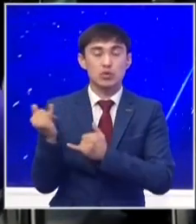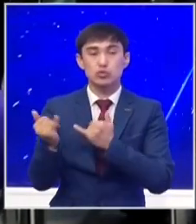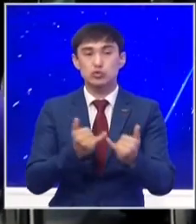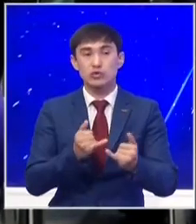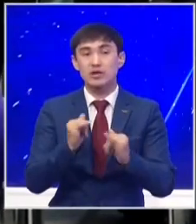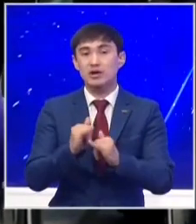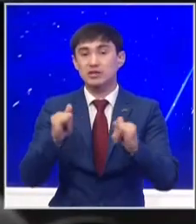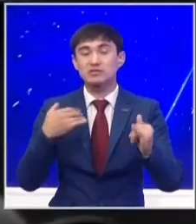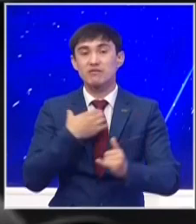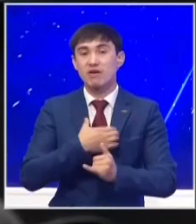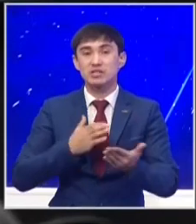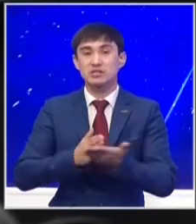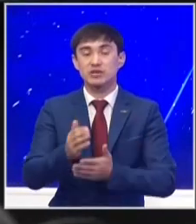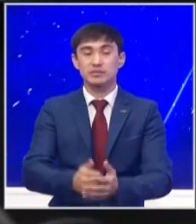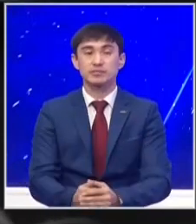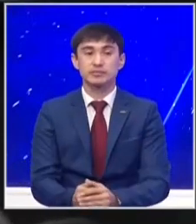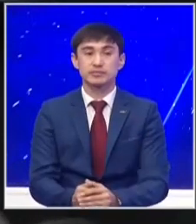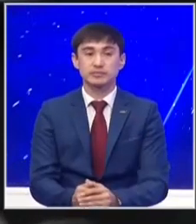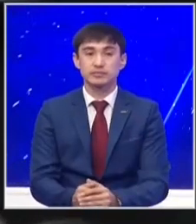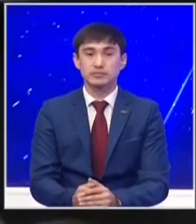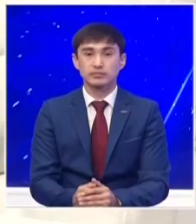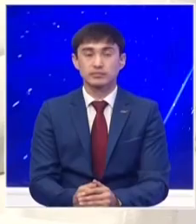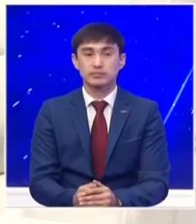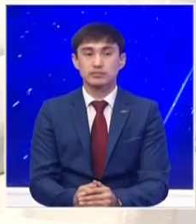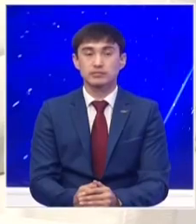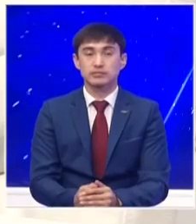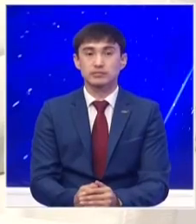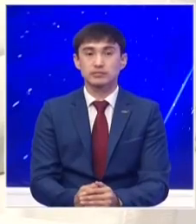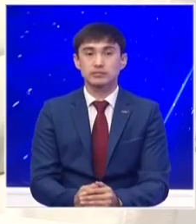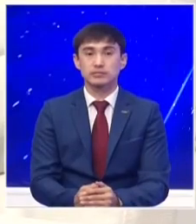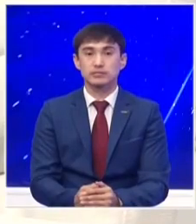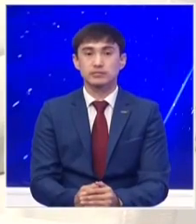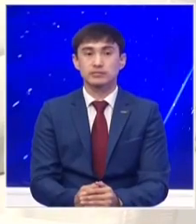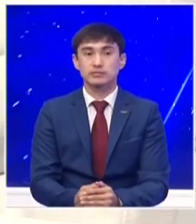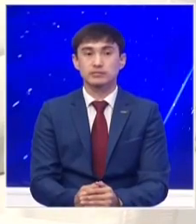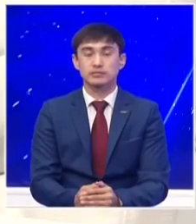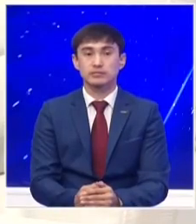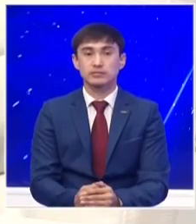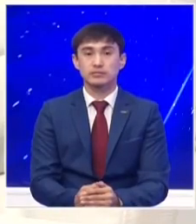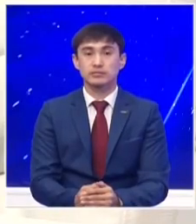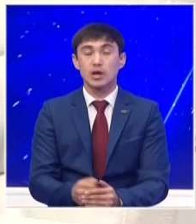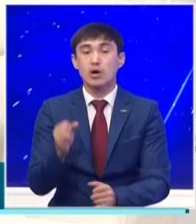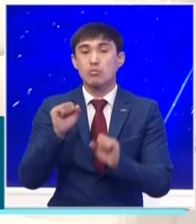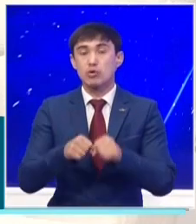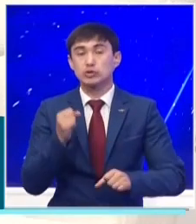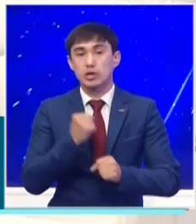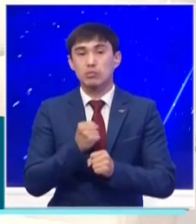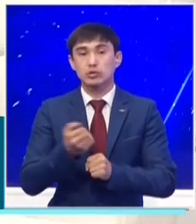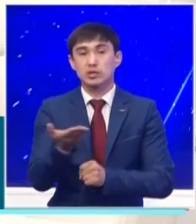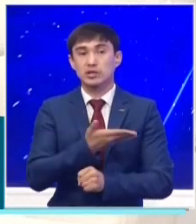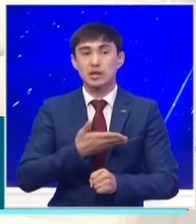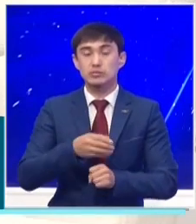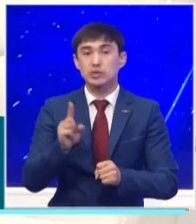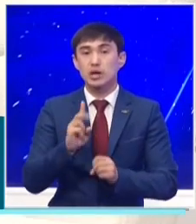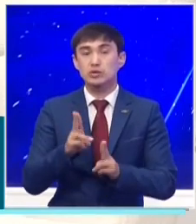условия для развития важной сферы. С акимами нужно работать нам, профильному министерству, чтобы